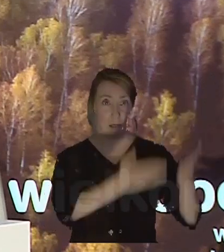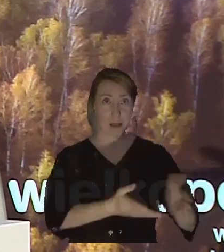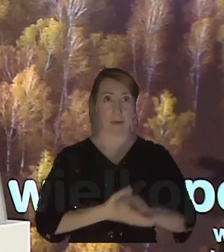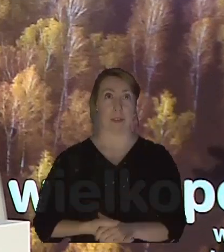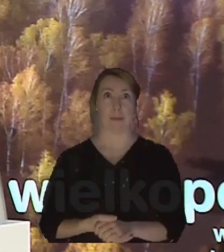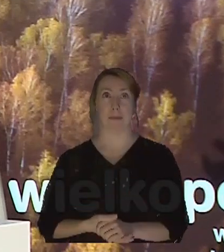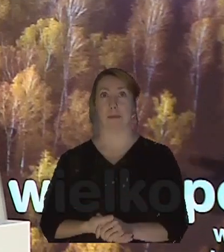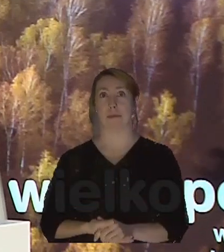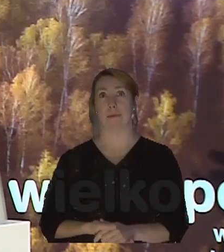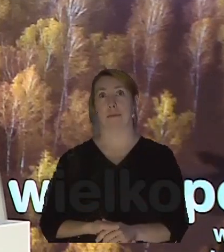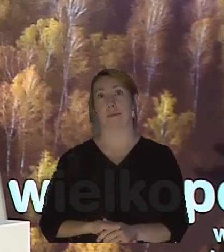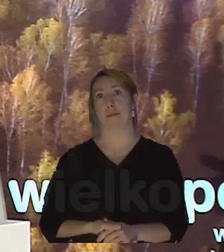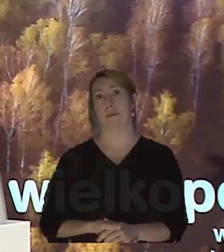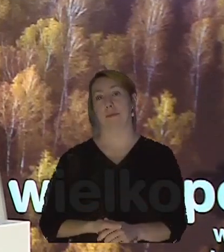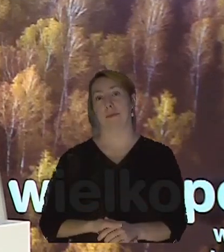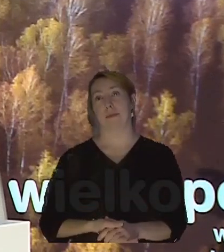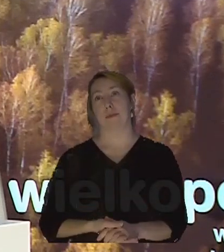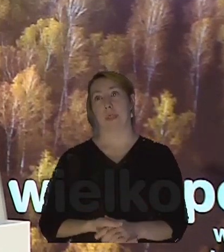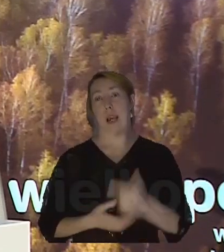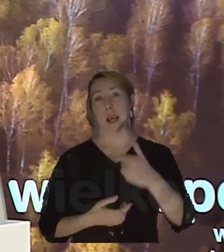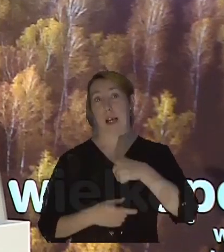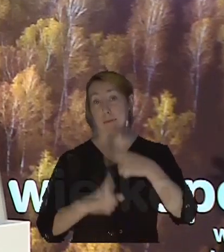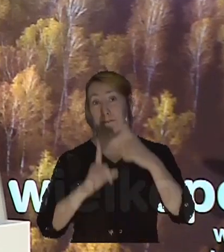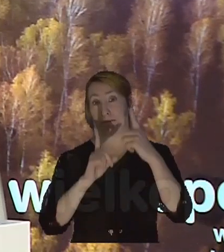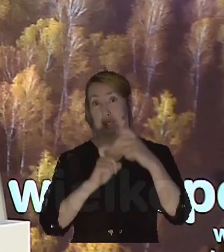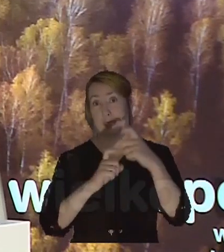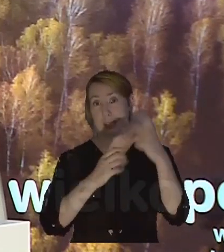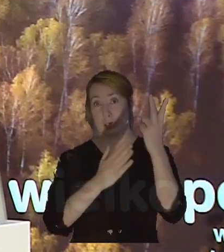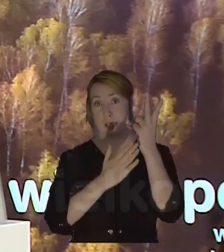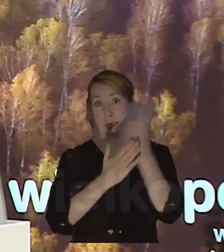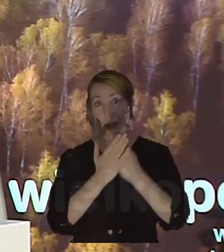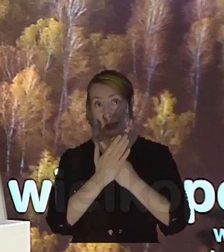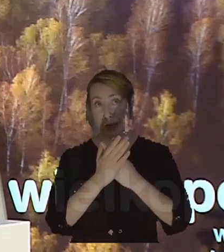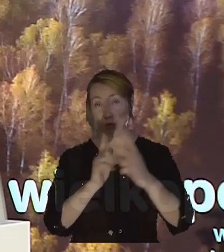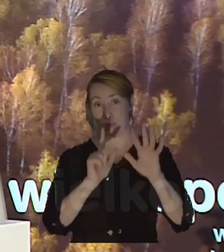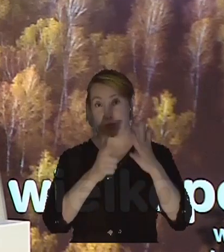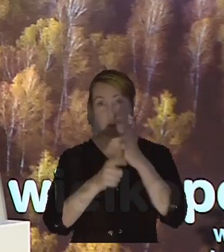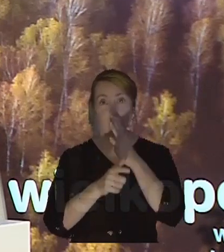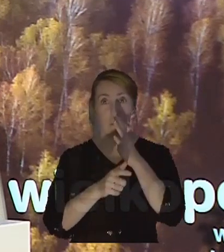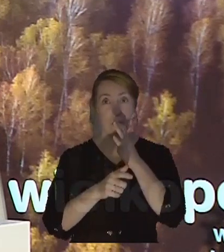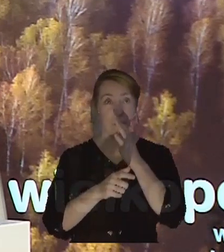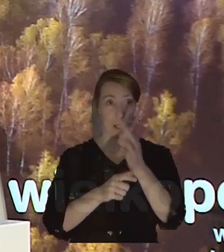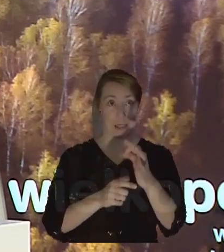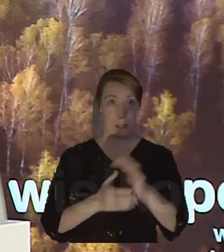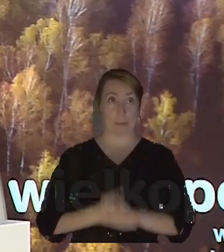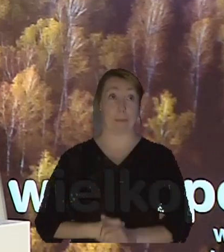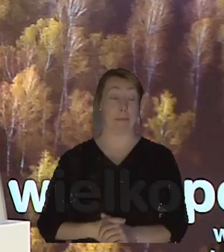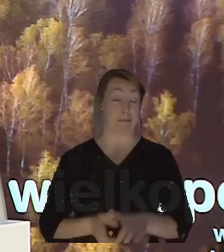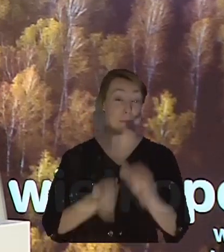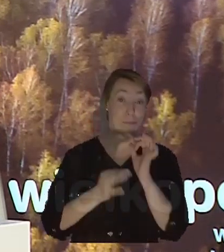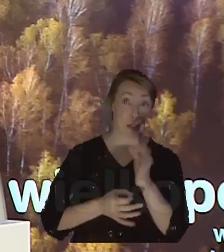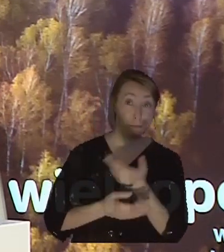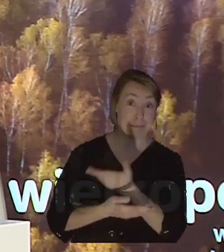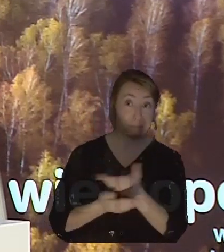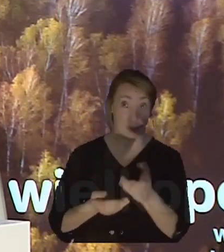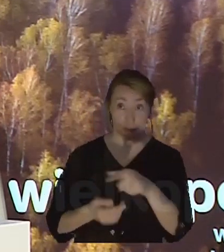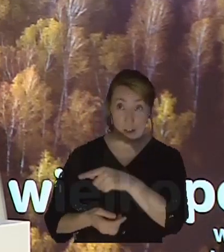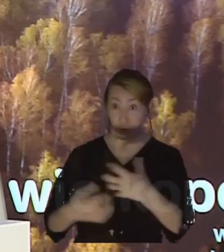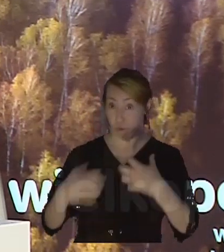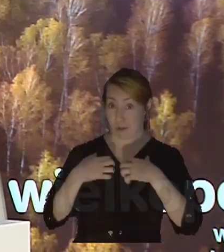ja zaczynam czytać to 7 pytanie i teraz zobaczymy, czy Wy naprawdę znacie